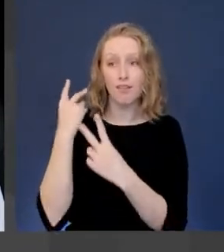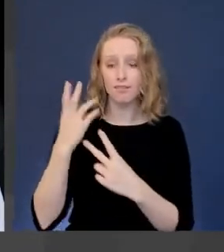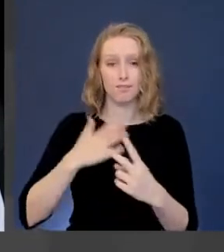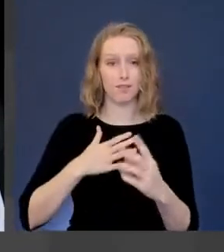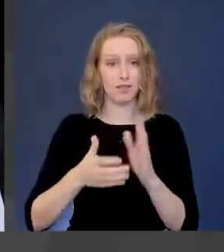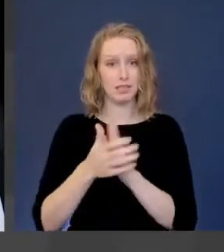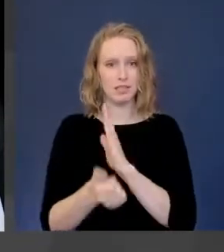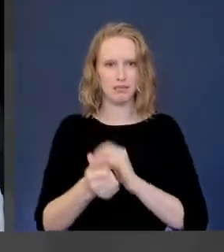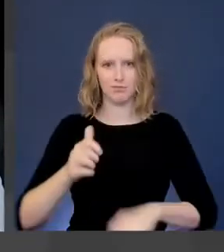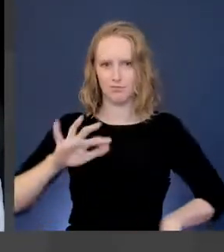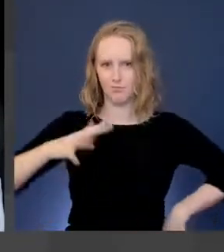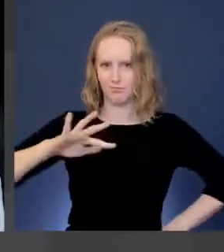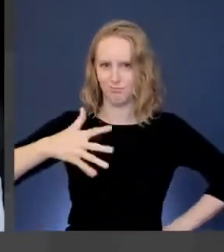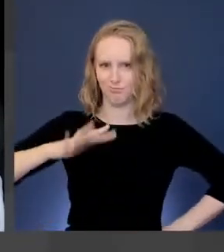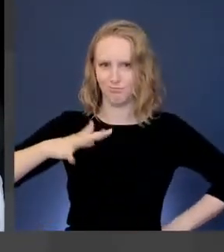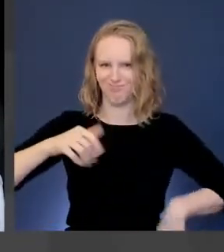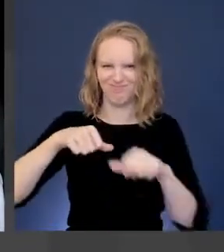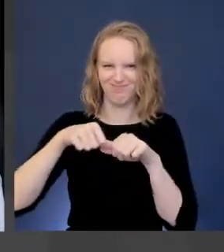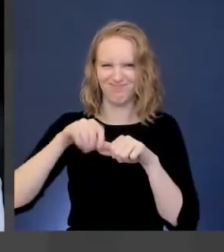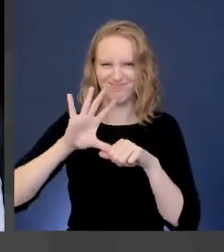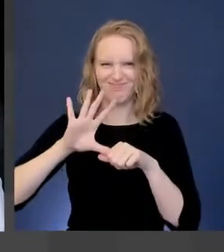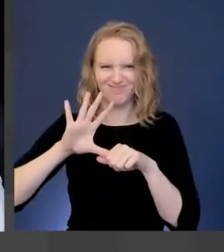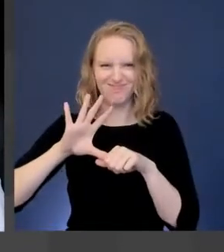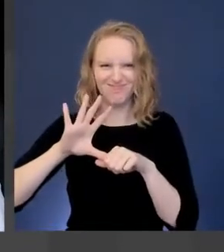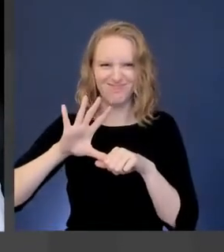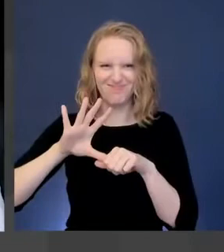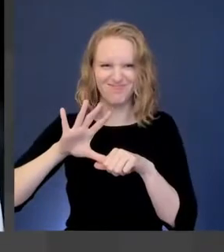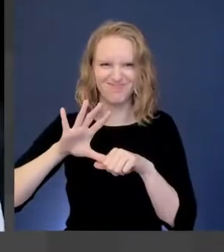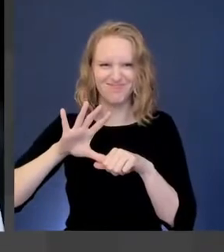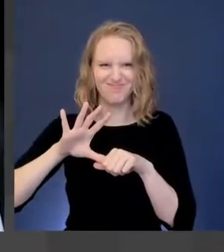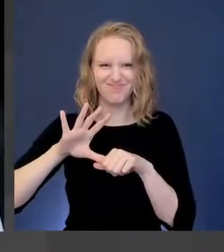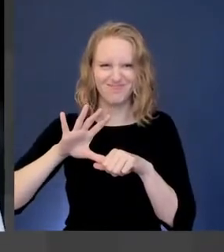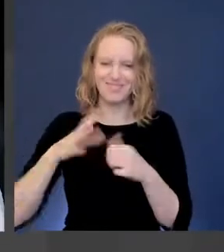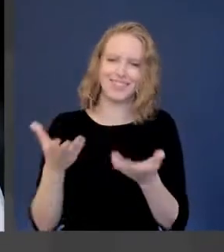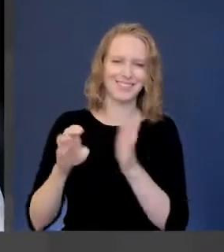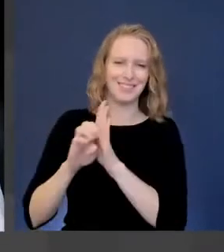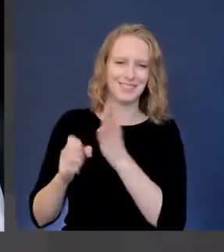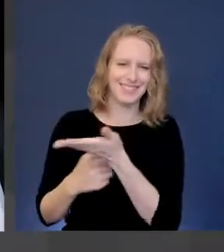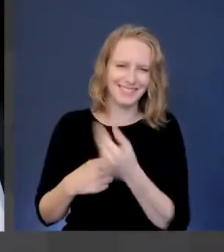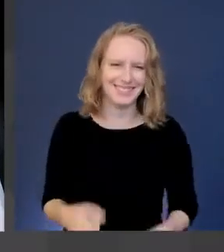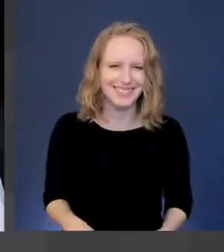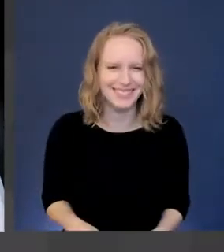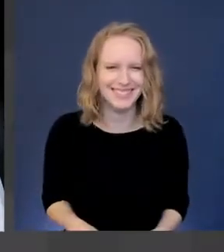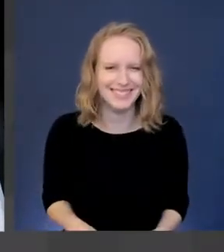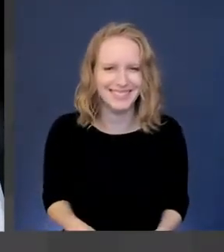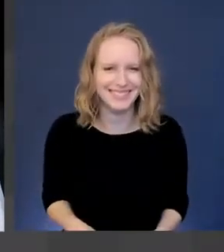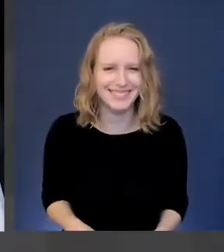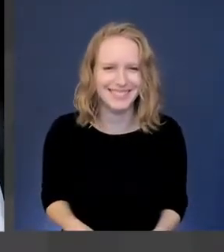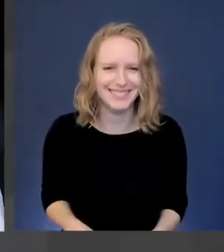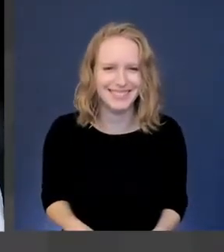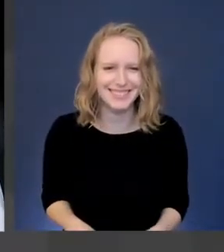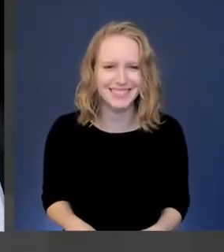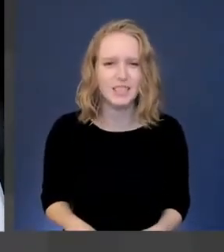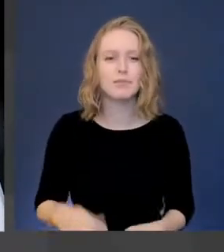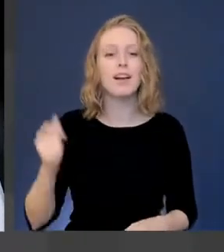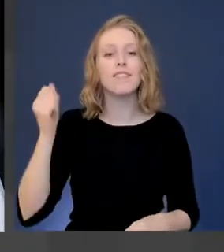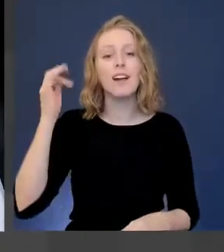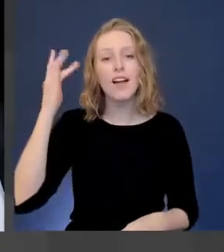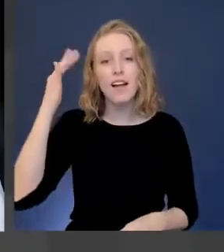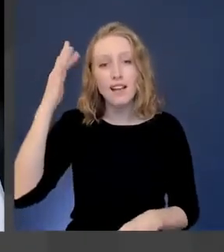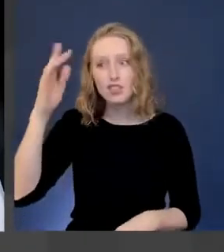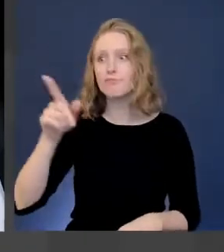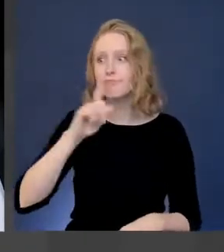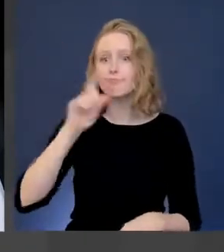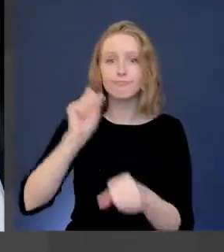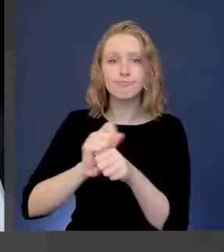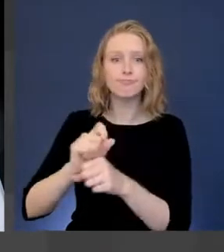ると情けないプレイばっかりだったと思います。ただそんな僕でもなんとかエンダー